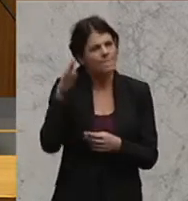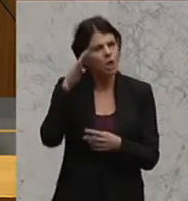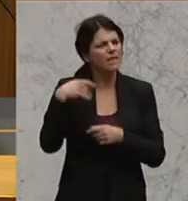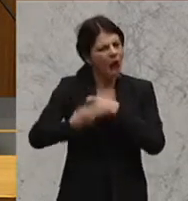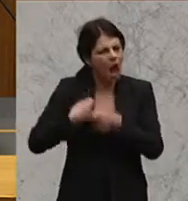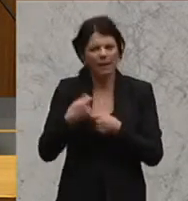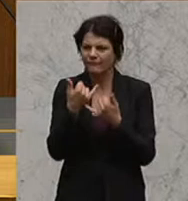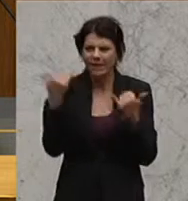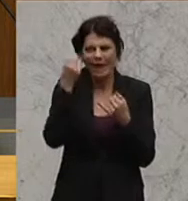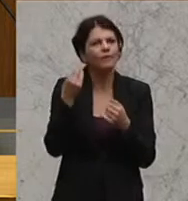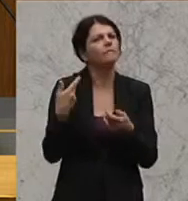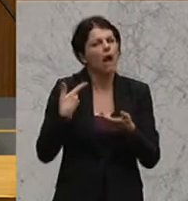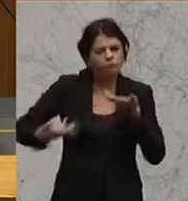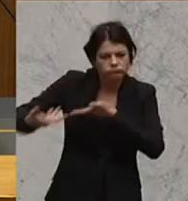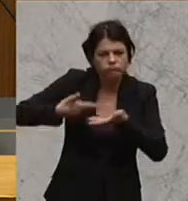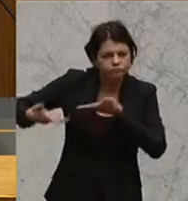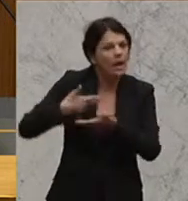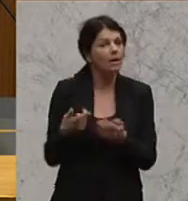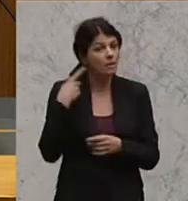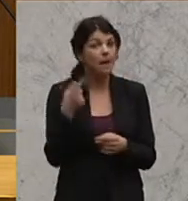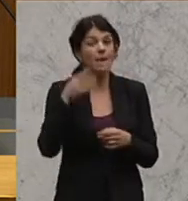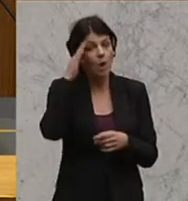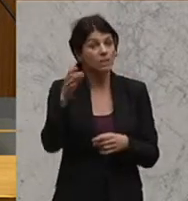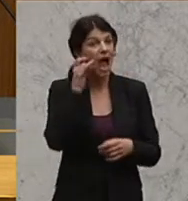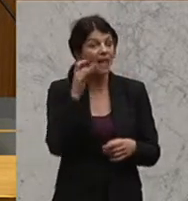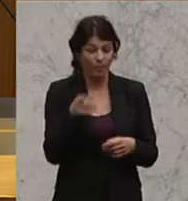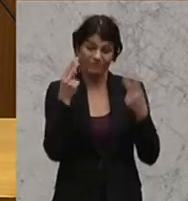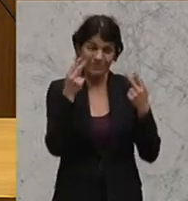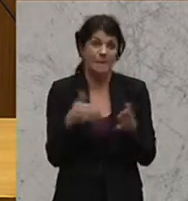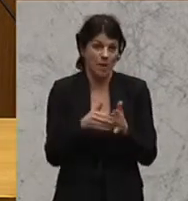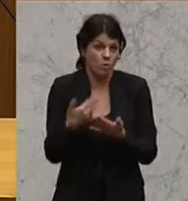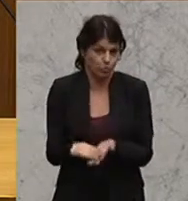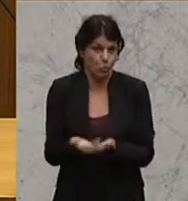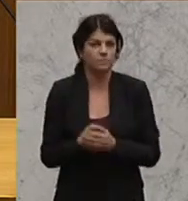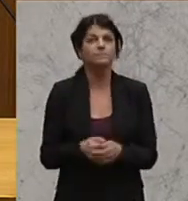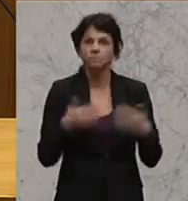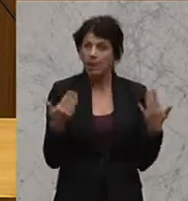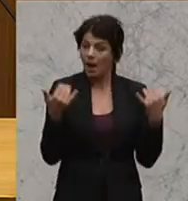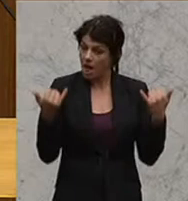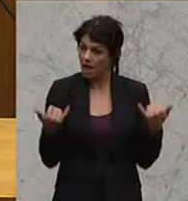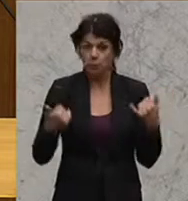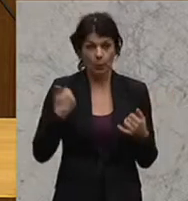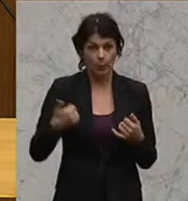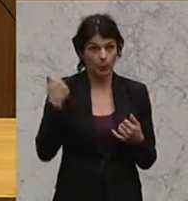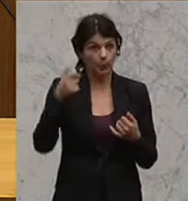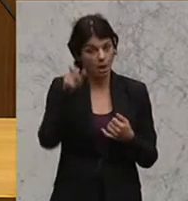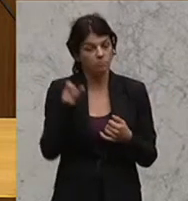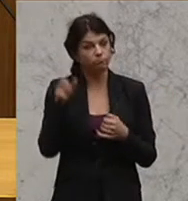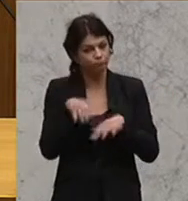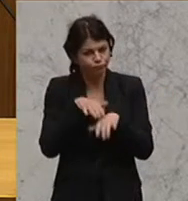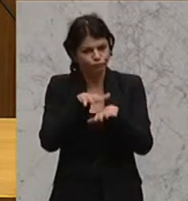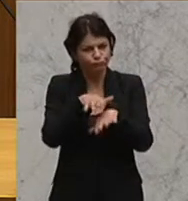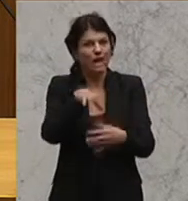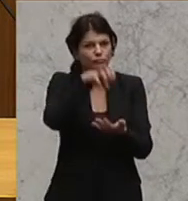durch Reden gelernt, was im überwiegenden Polizeialltag das passende Werkzeug sei. Nun patrouillieren die Jungen im Pulk durch die Stadt